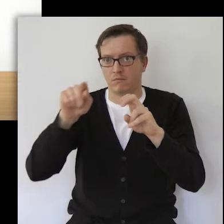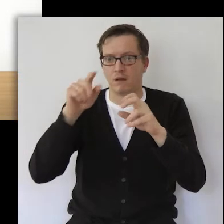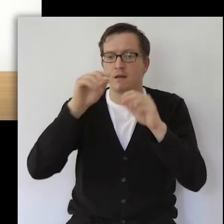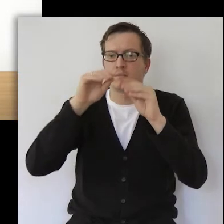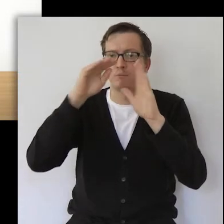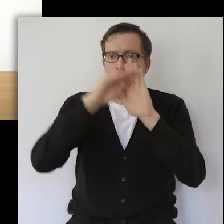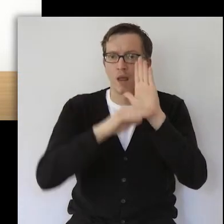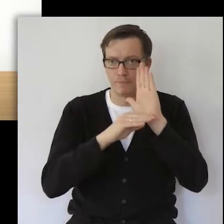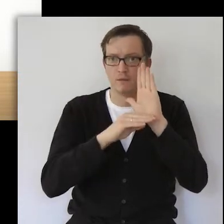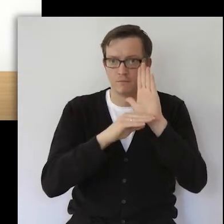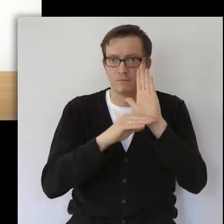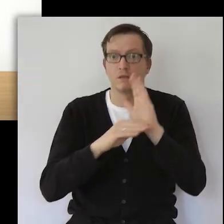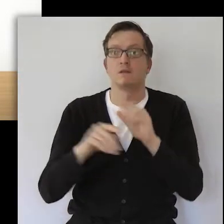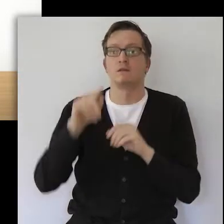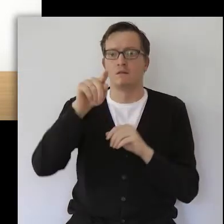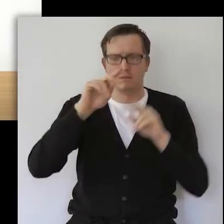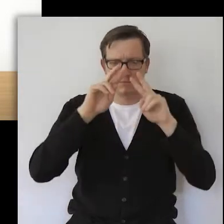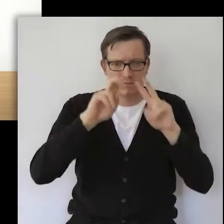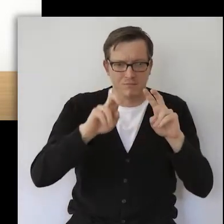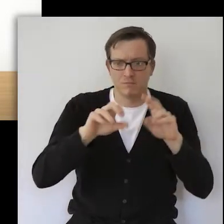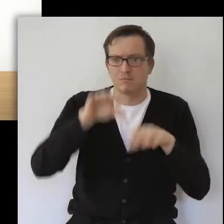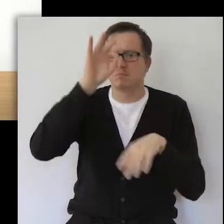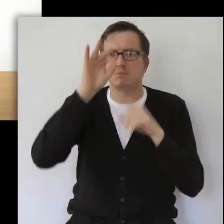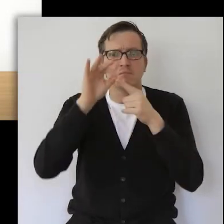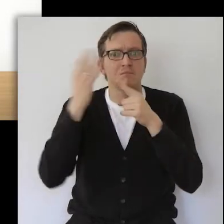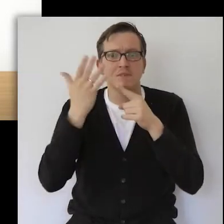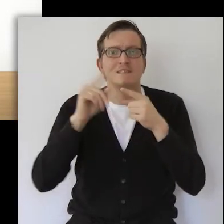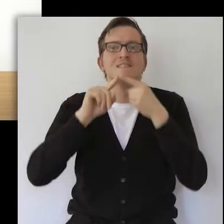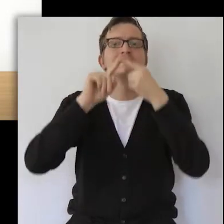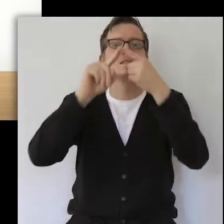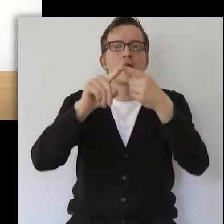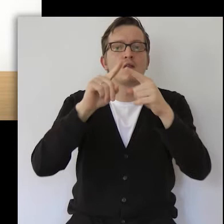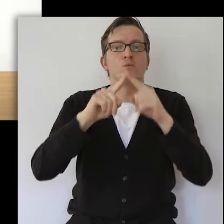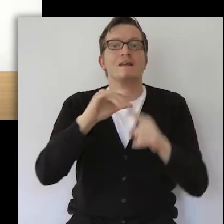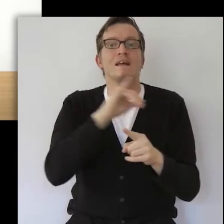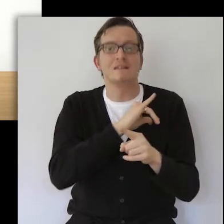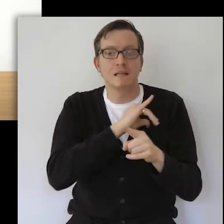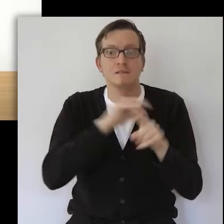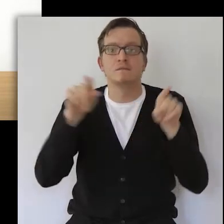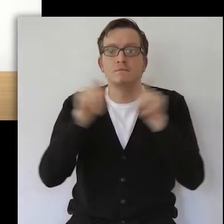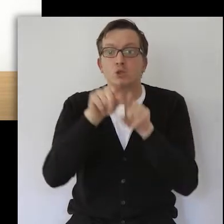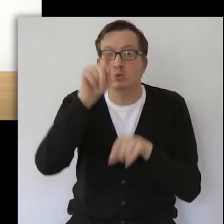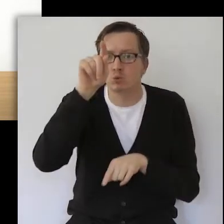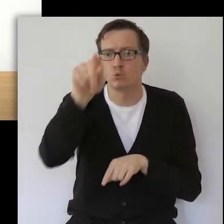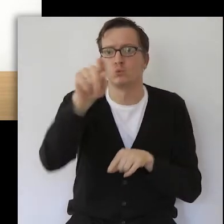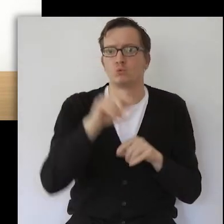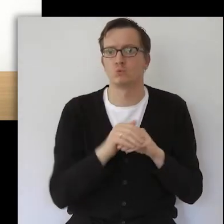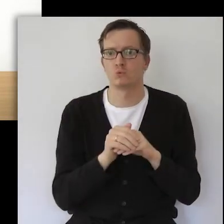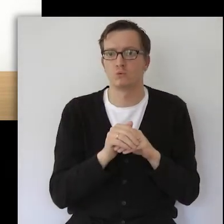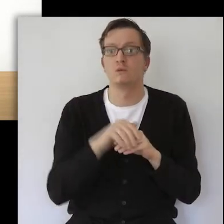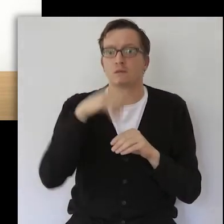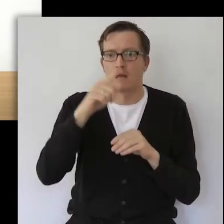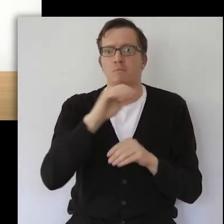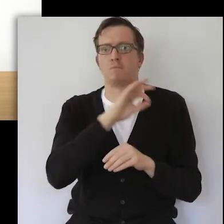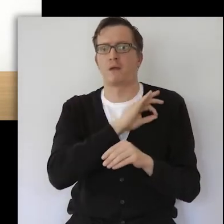finde heraus welche Partei die gleichen Ziele und Interessen hat wie du selbst